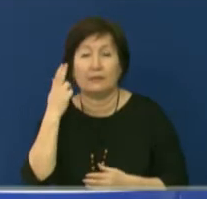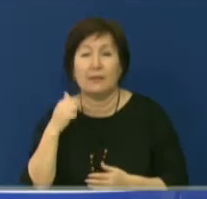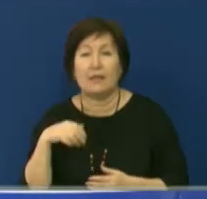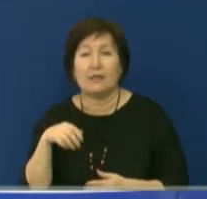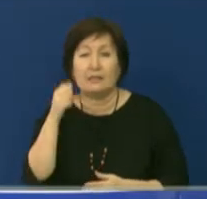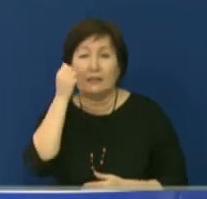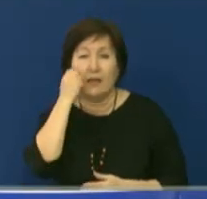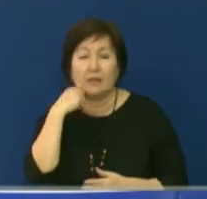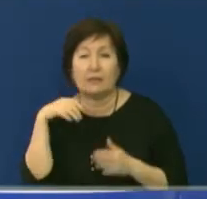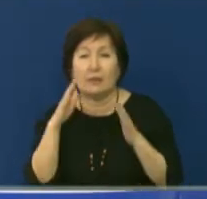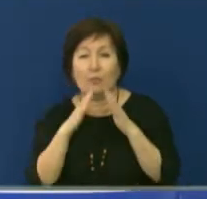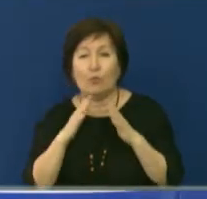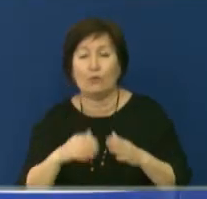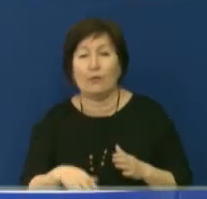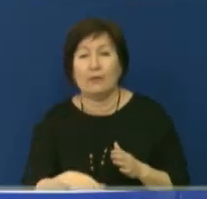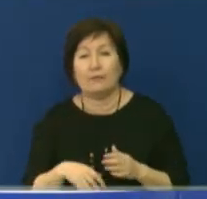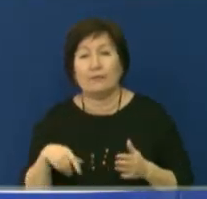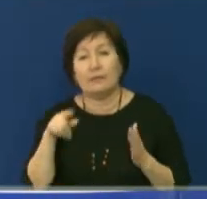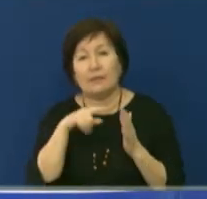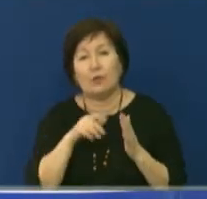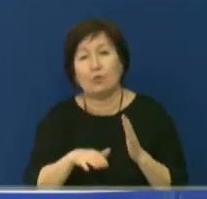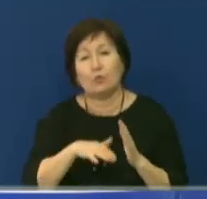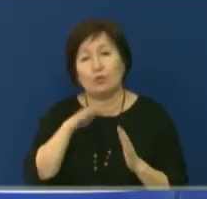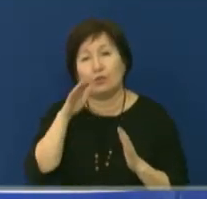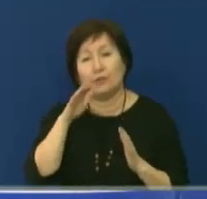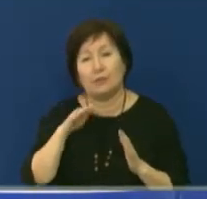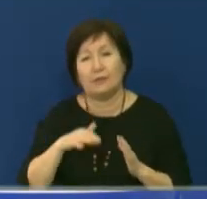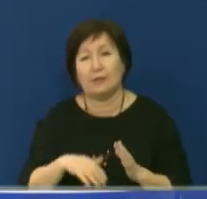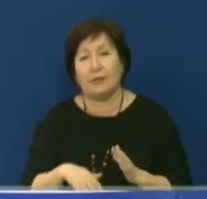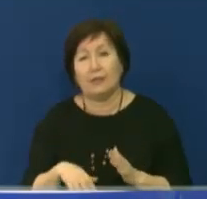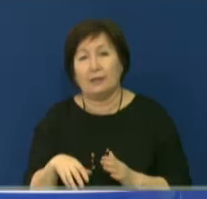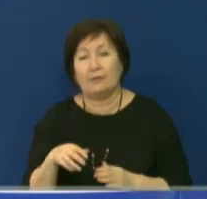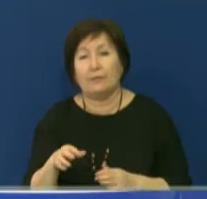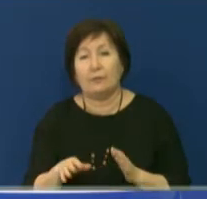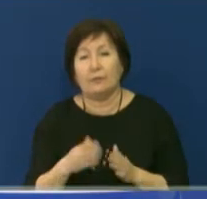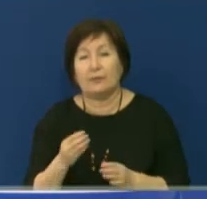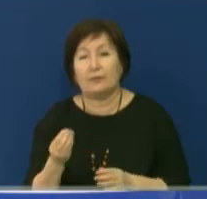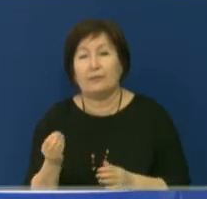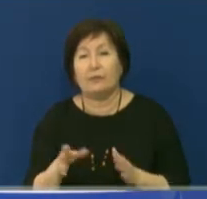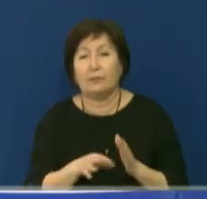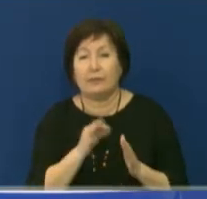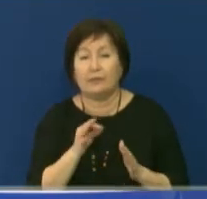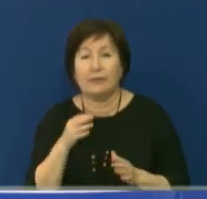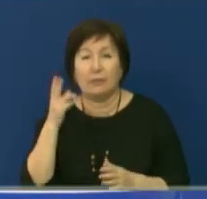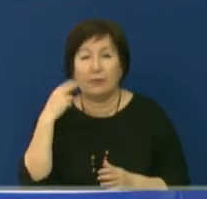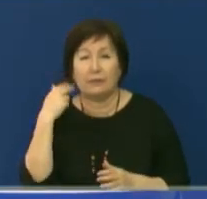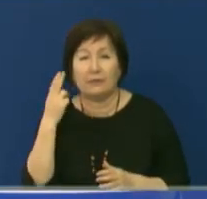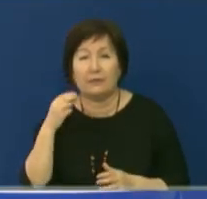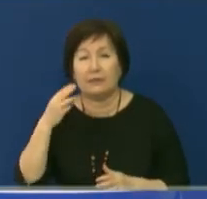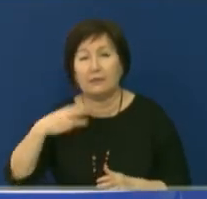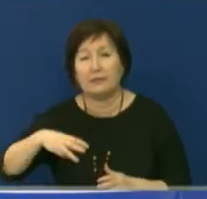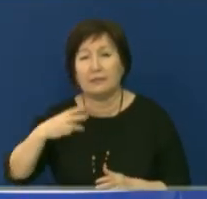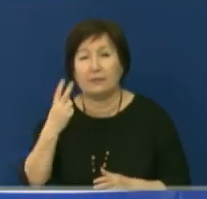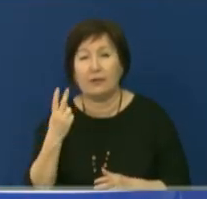целях улучшения архитектурного облика города на начальном этапе были выбраны 32 дома. Аким города Бахытжан Баяхметов рассказал о